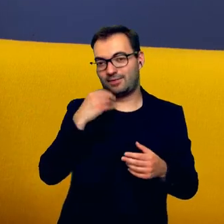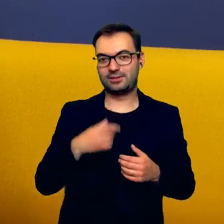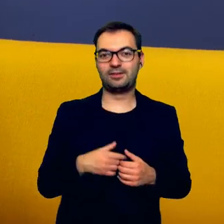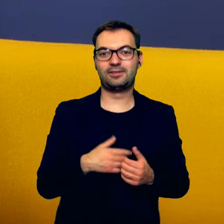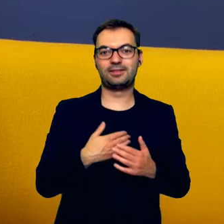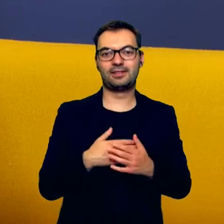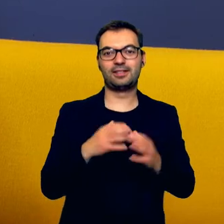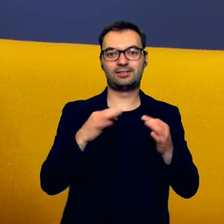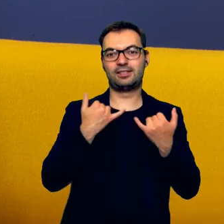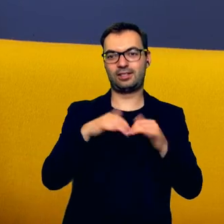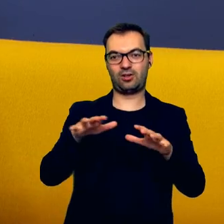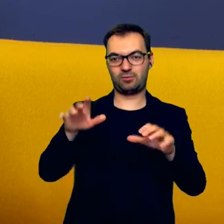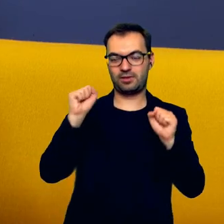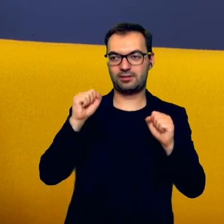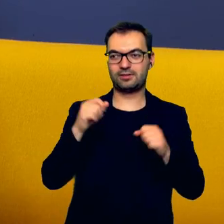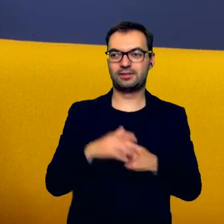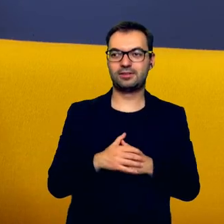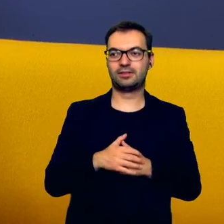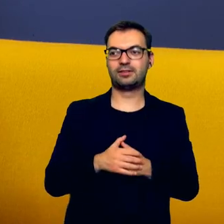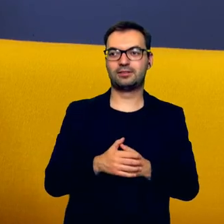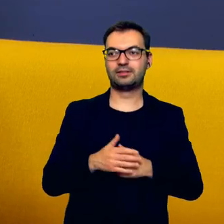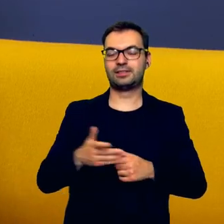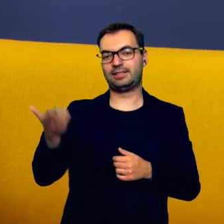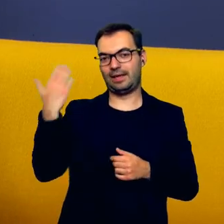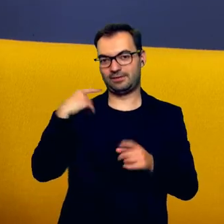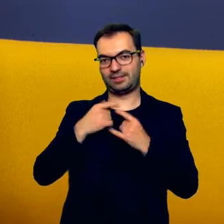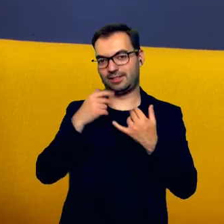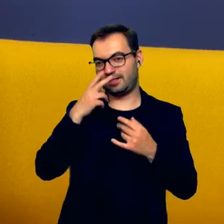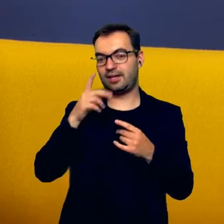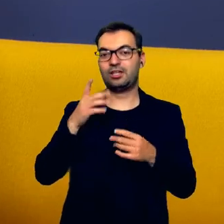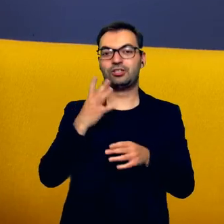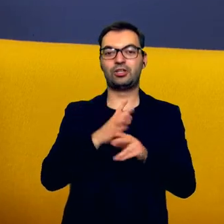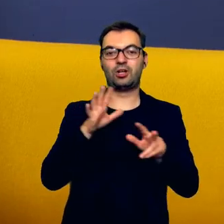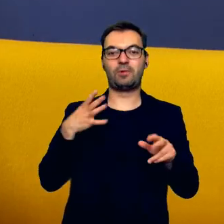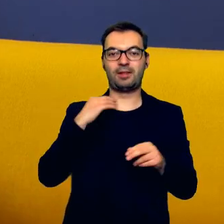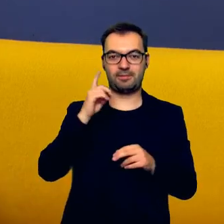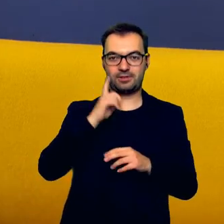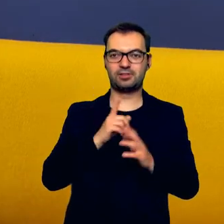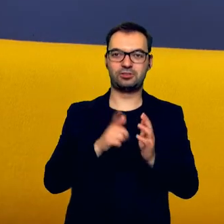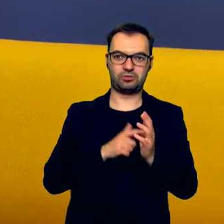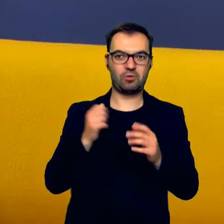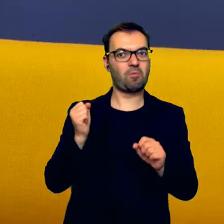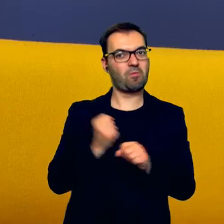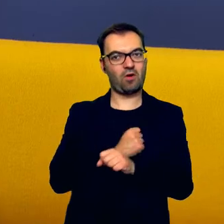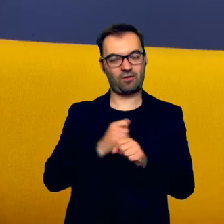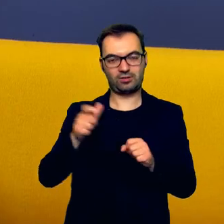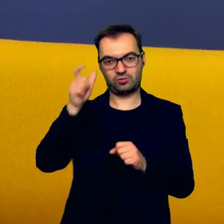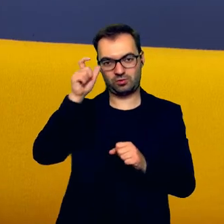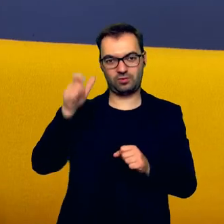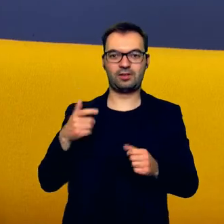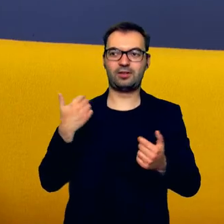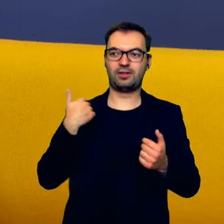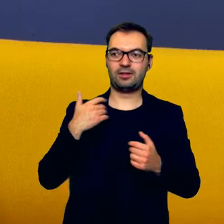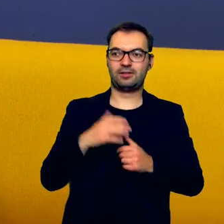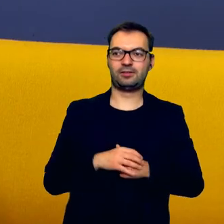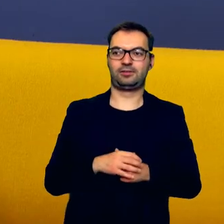wyglądało. Zatem inaczej dzisiaj patrzymy, inaczej patrzyli ludzie wtedy. 48-letni mężczyzna był na ogół poważnym panem, który już